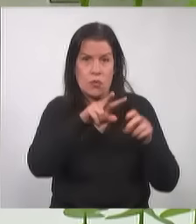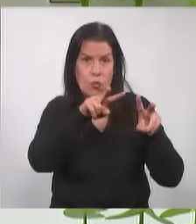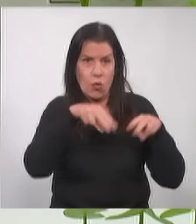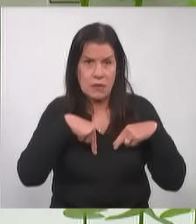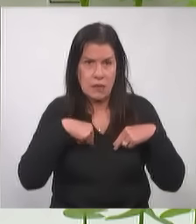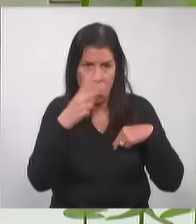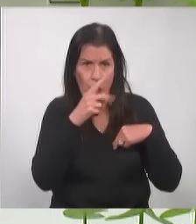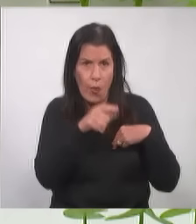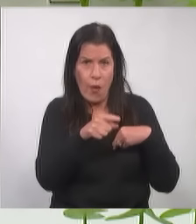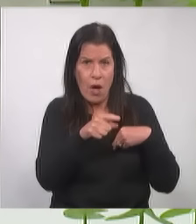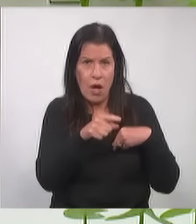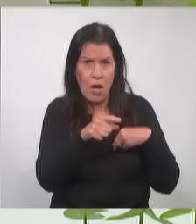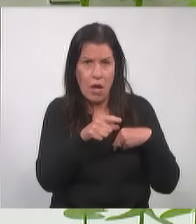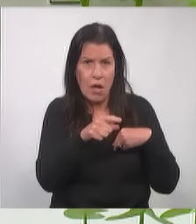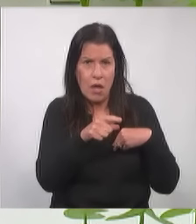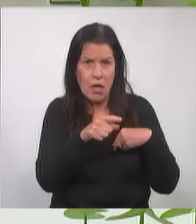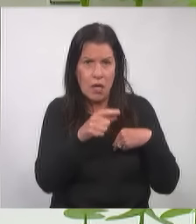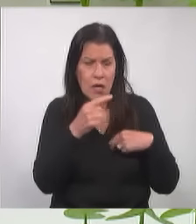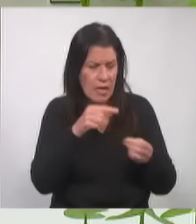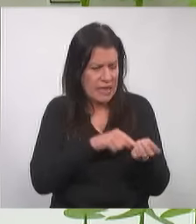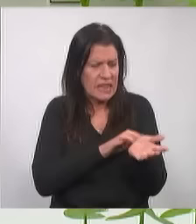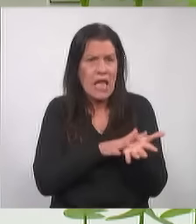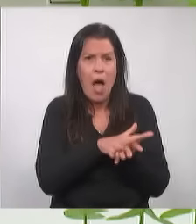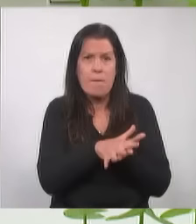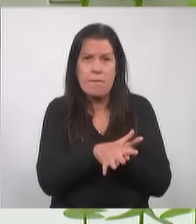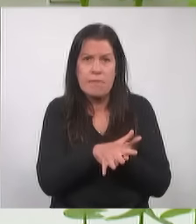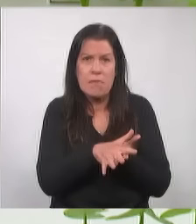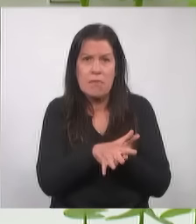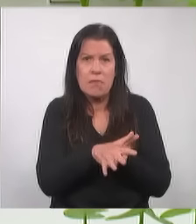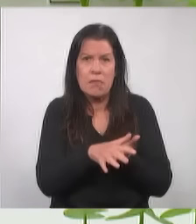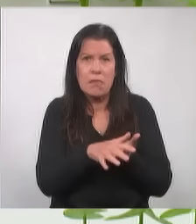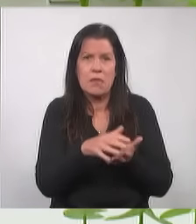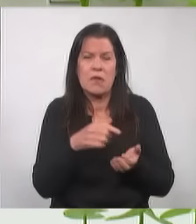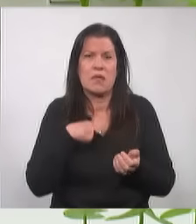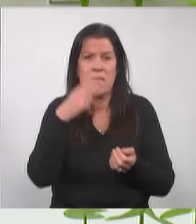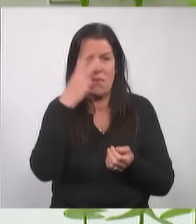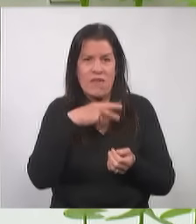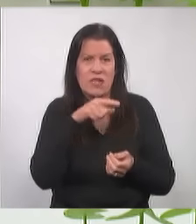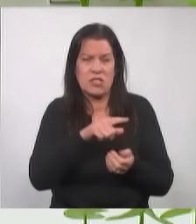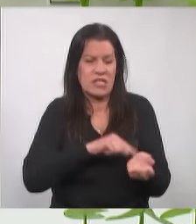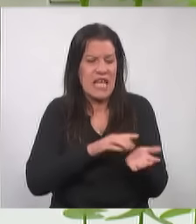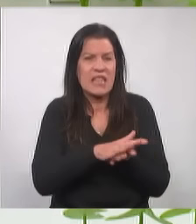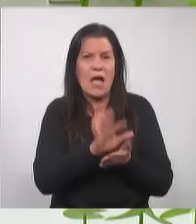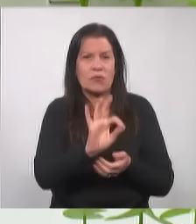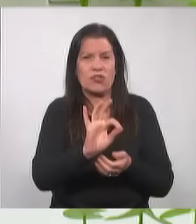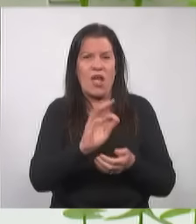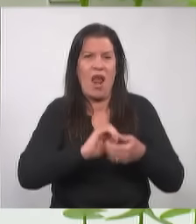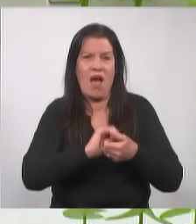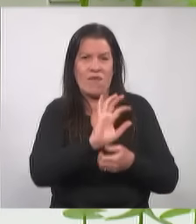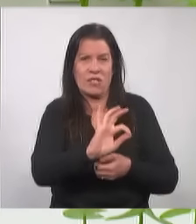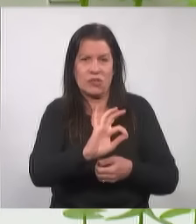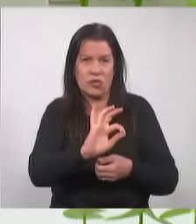ואני רואה שהוא ככה עם דם על הידיים. אני מבינה שזה הדם של ג'י.אר. אני רואה אותו ממש